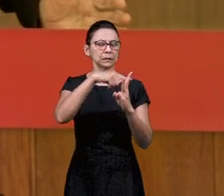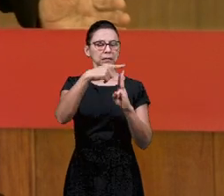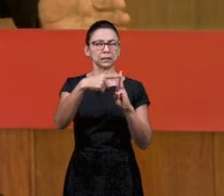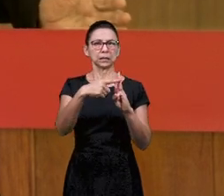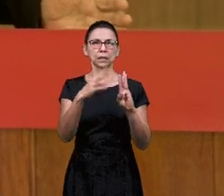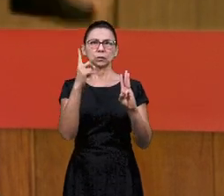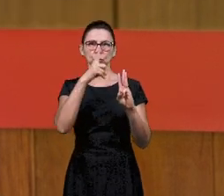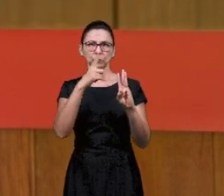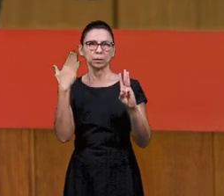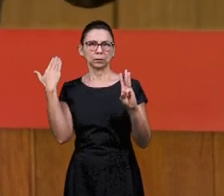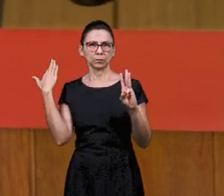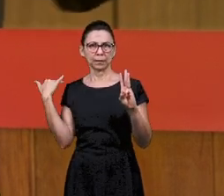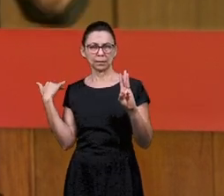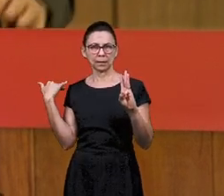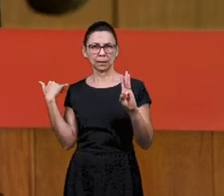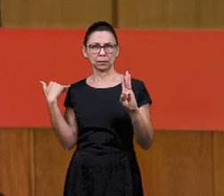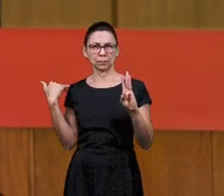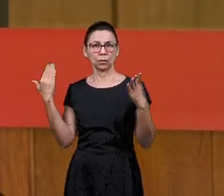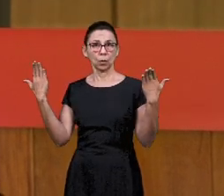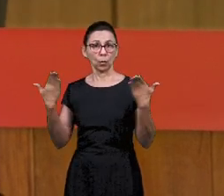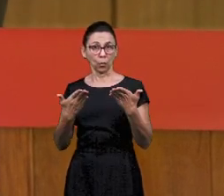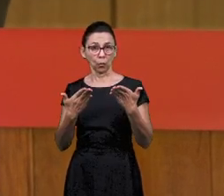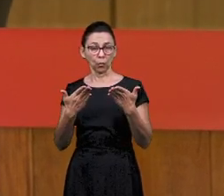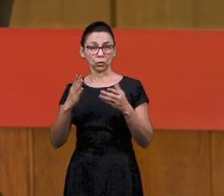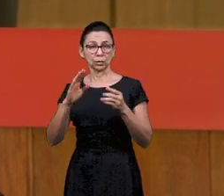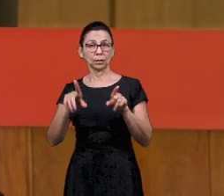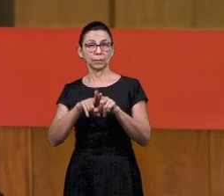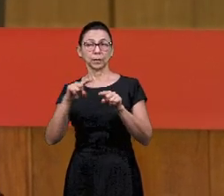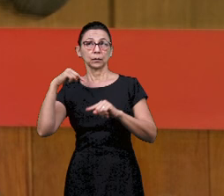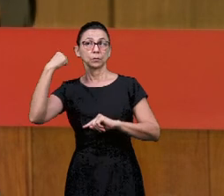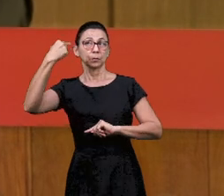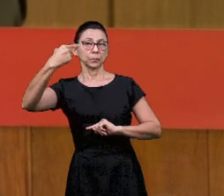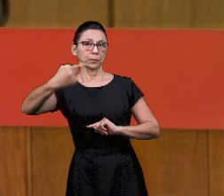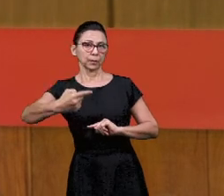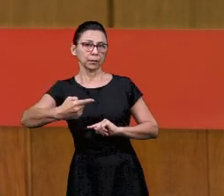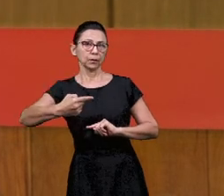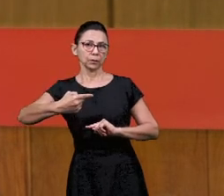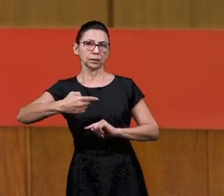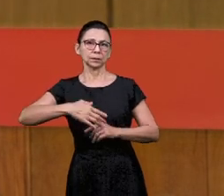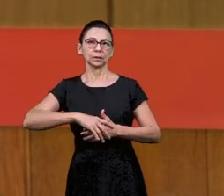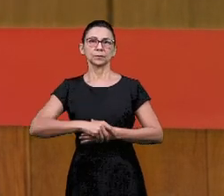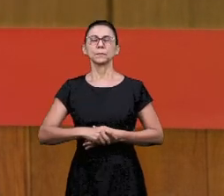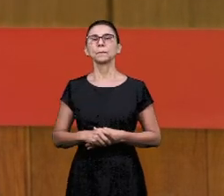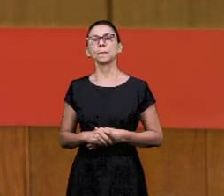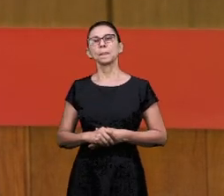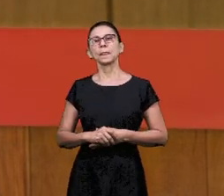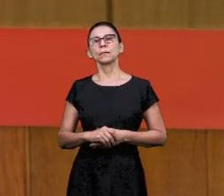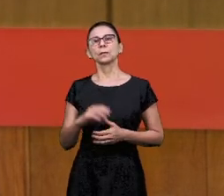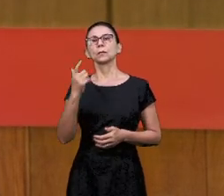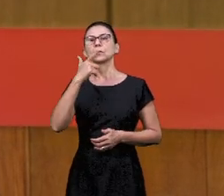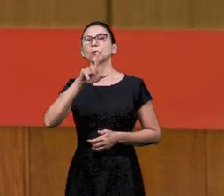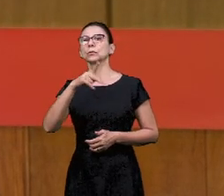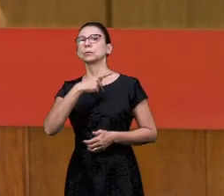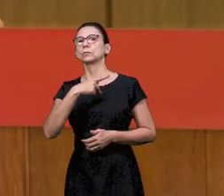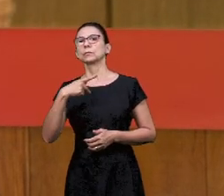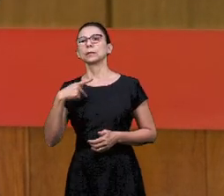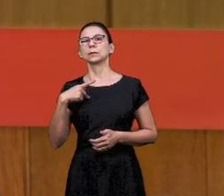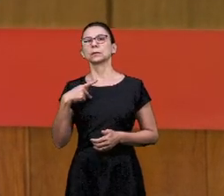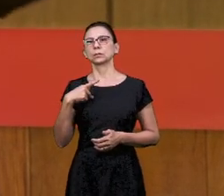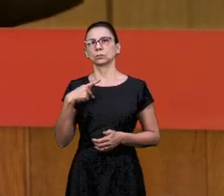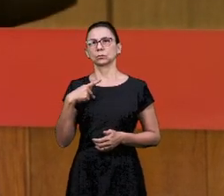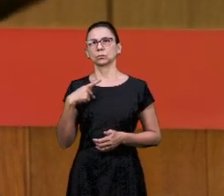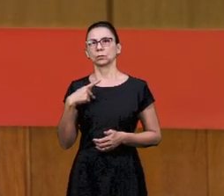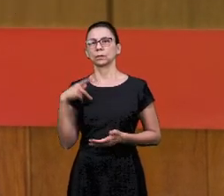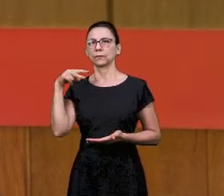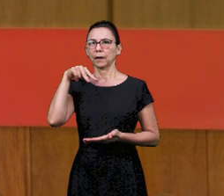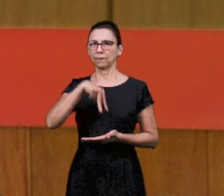d'ailleurs, les 3 derniers dimanches, aujourd'hui le prochain, c'est avec le pasteur que nous avons déjà annoncé qui va faire ce travail